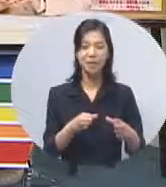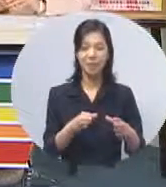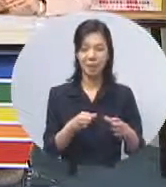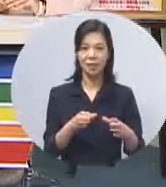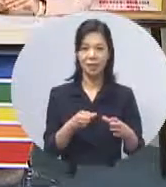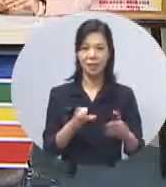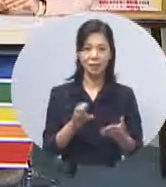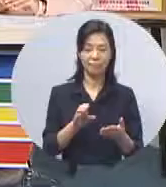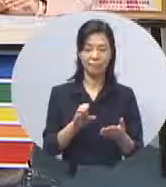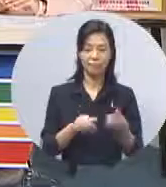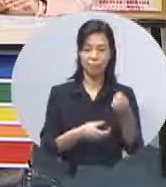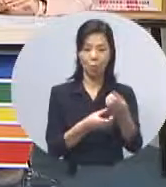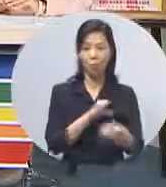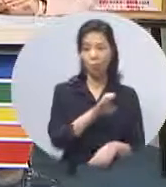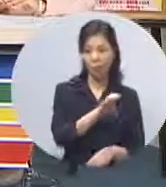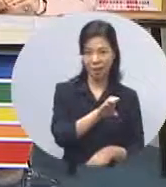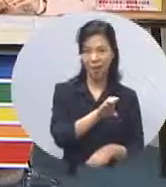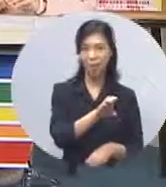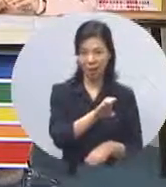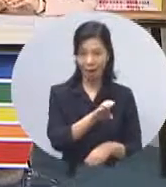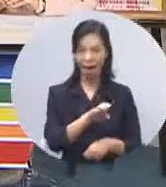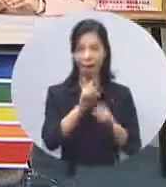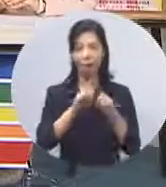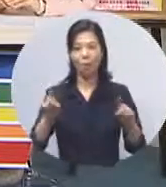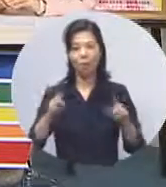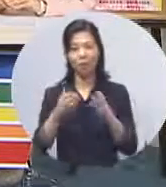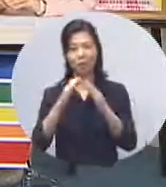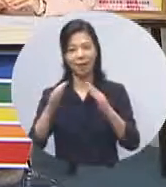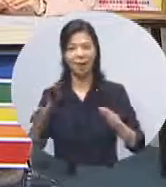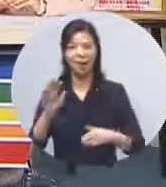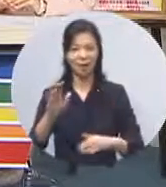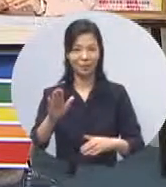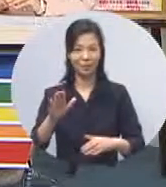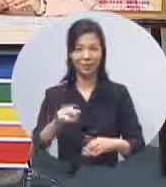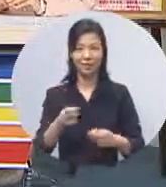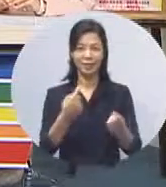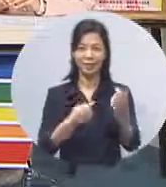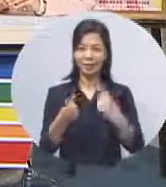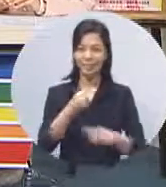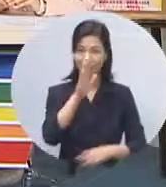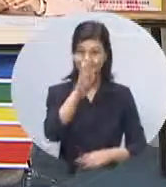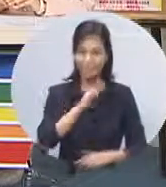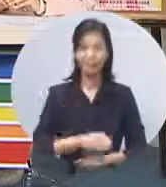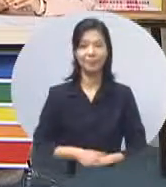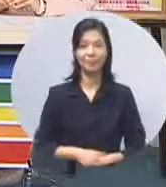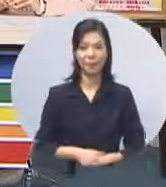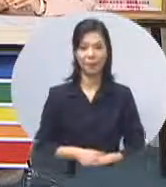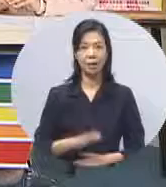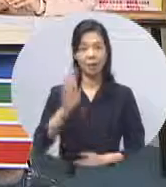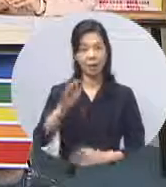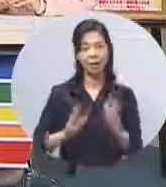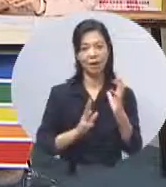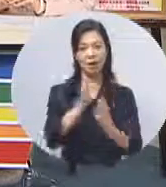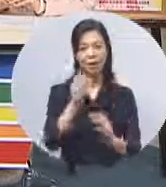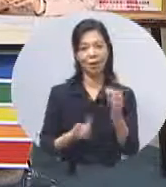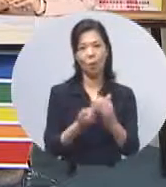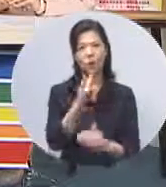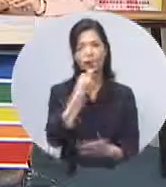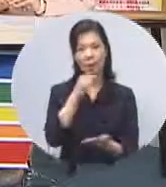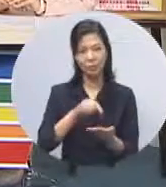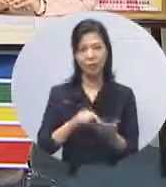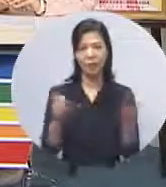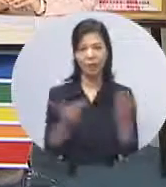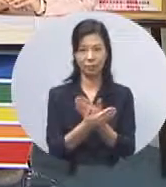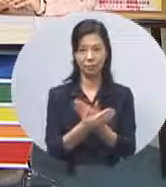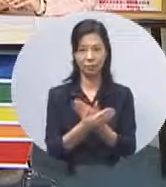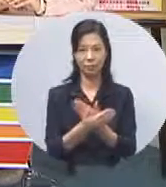皆様にお越しいただきたいと思います。 はい、これから火災の起こりやすい季節です。まずは7つの